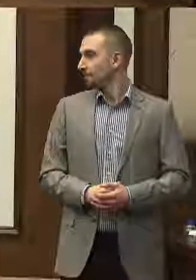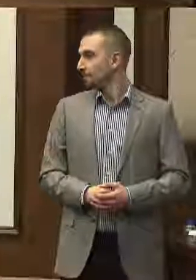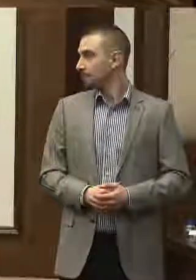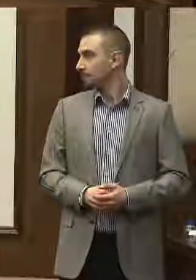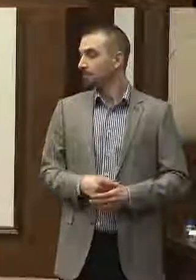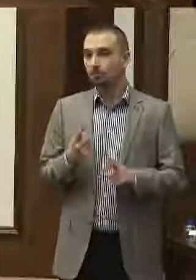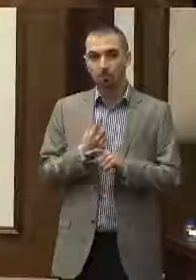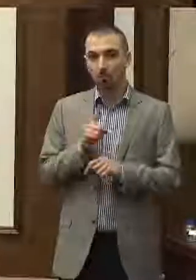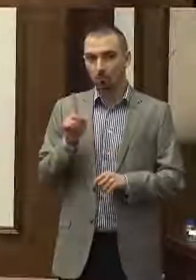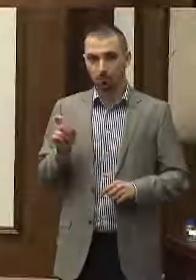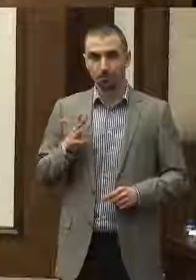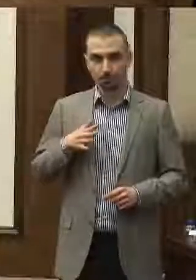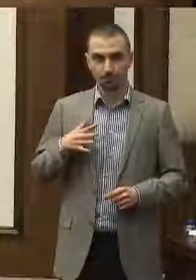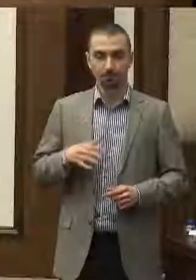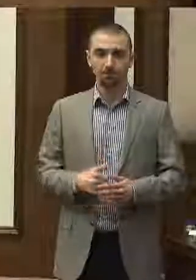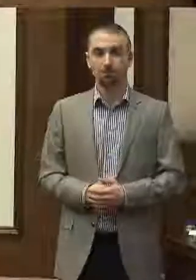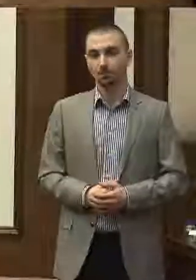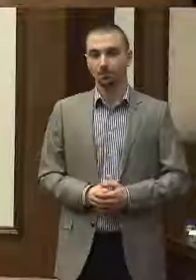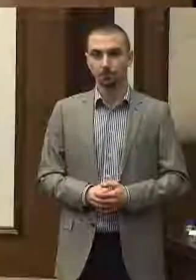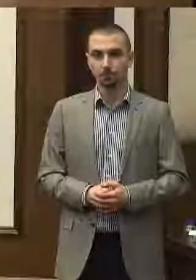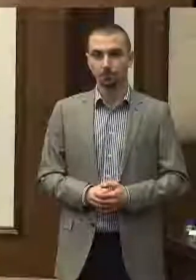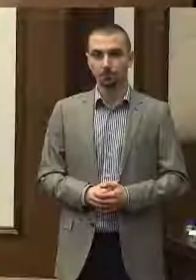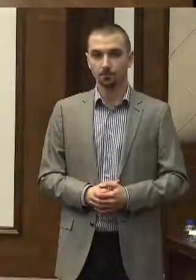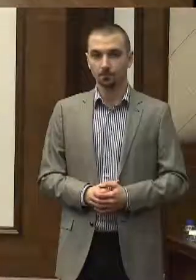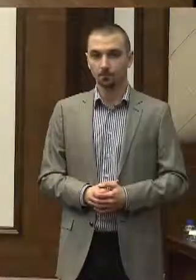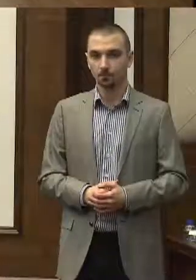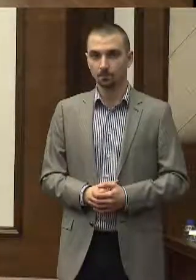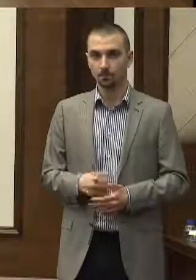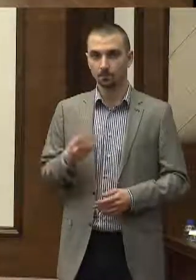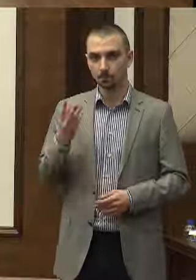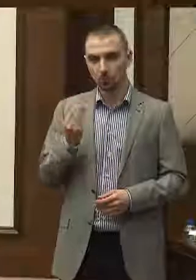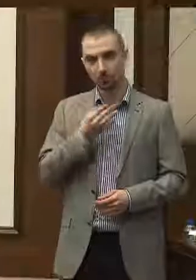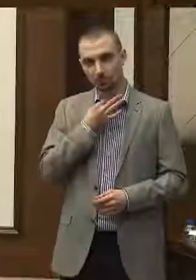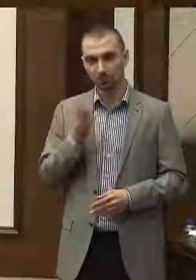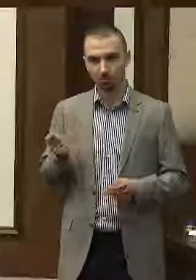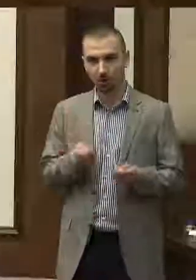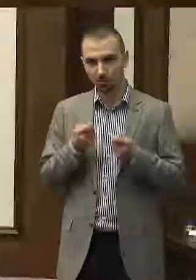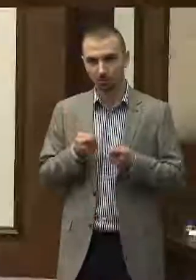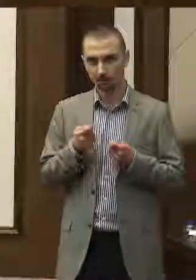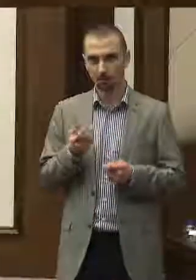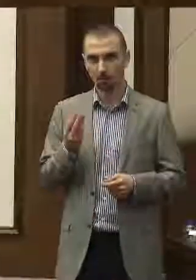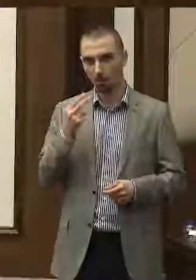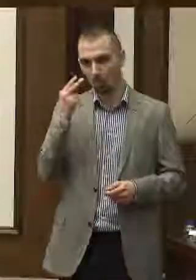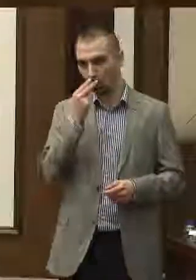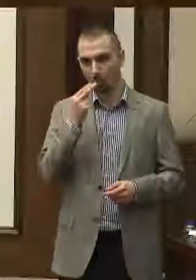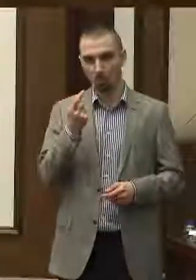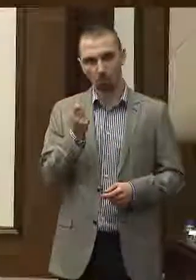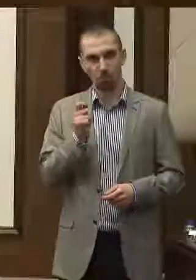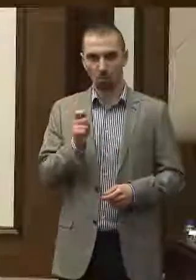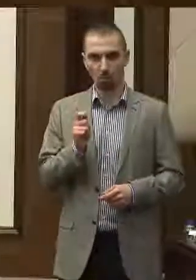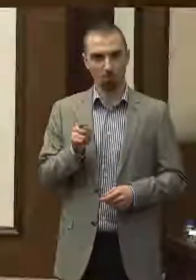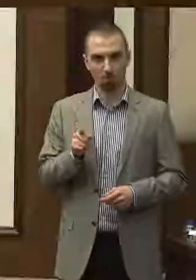şey soracağım size. Buyurun başkanım. İlgi ve alakanıza çok teşekkür ediyorum. Çünkü görme engelliler biraz özel